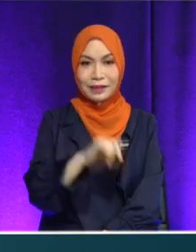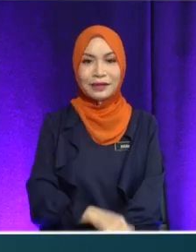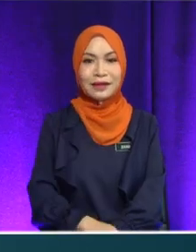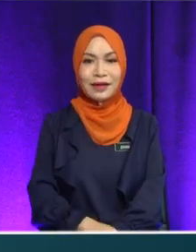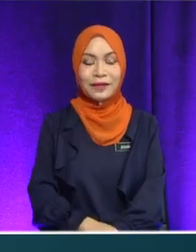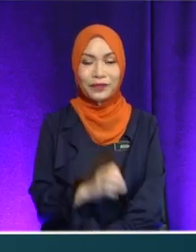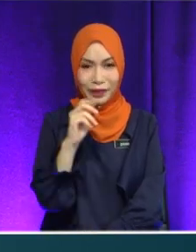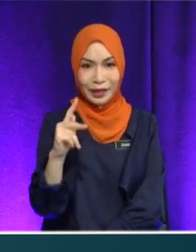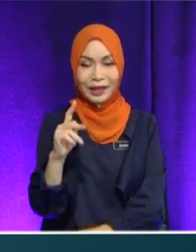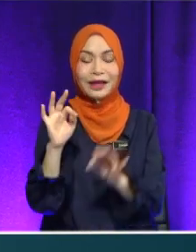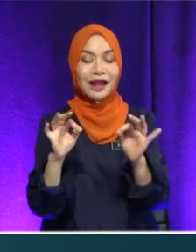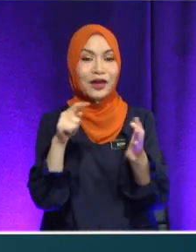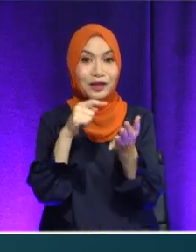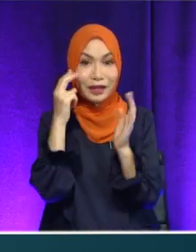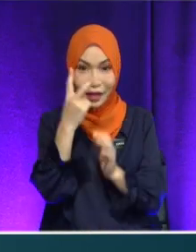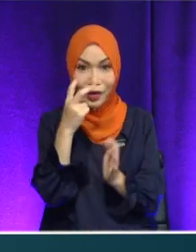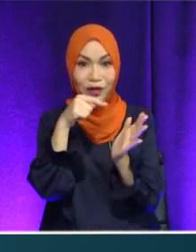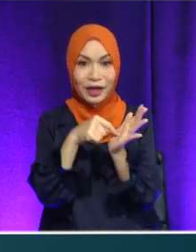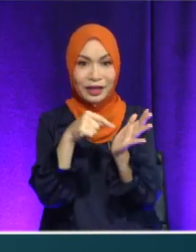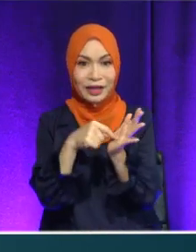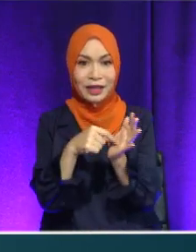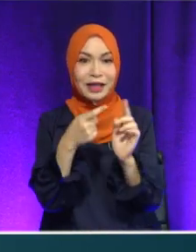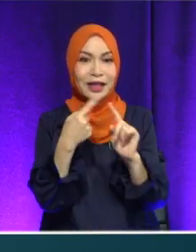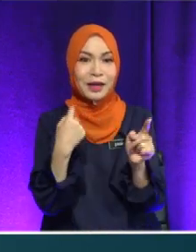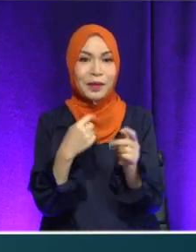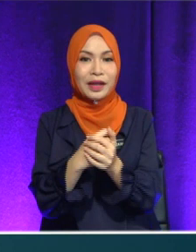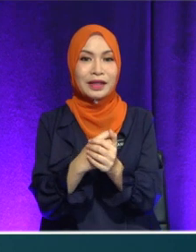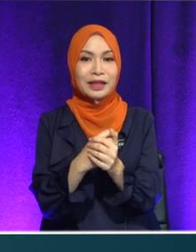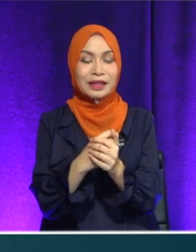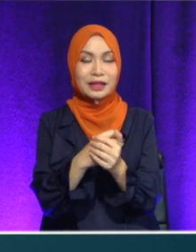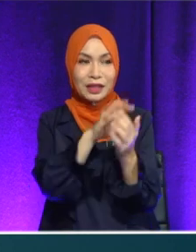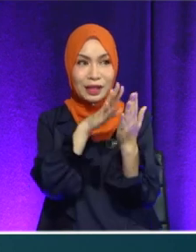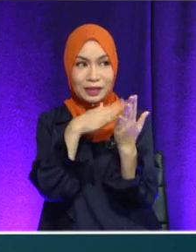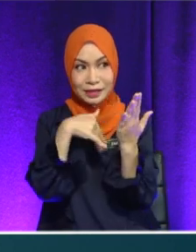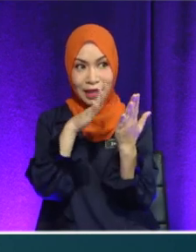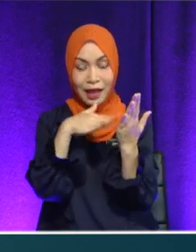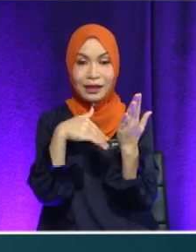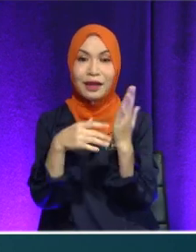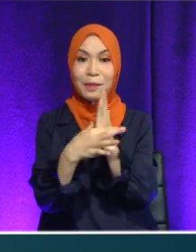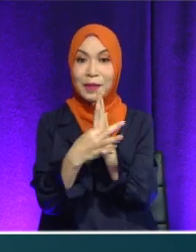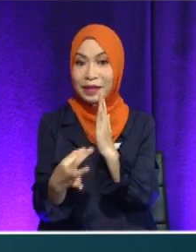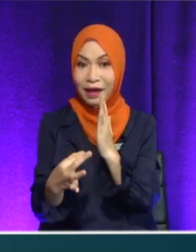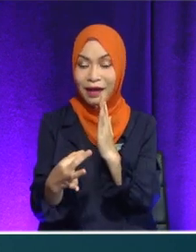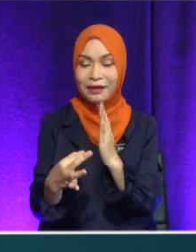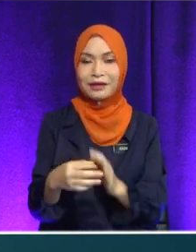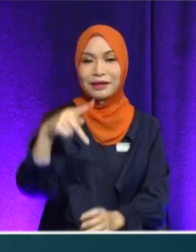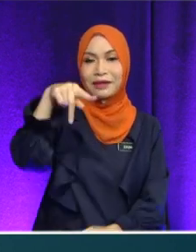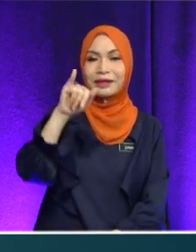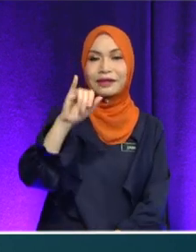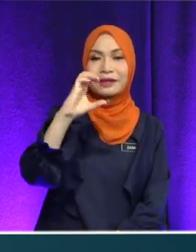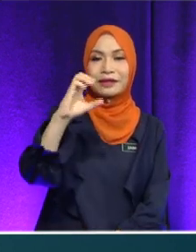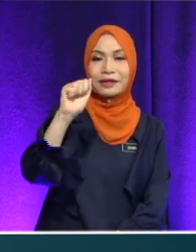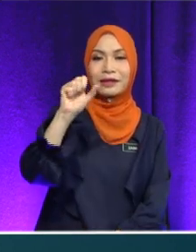190 ee 1910 dan cek minyak oke di sini pabril ini telah mengilhamkan